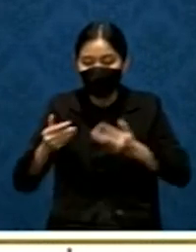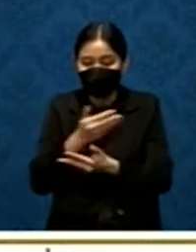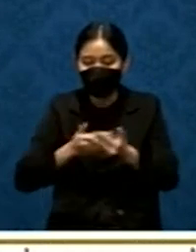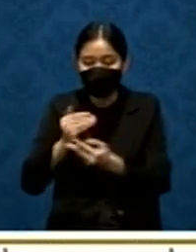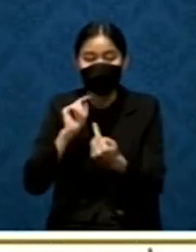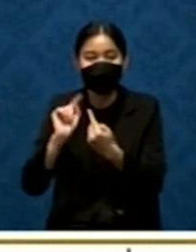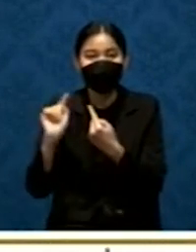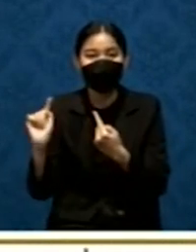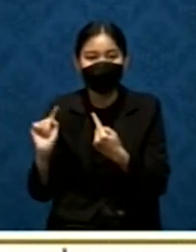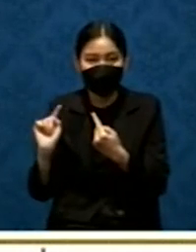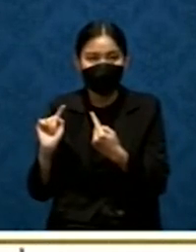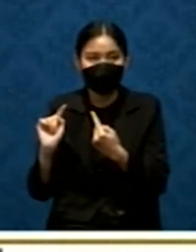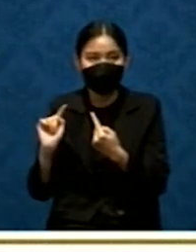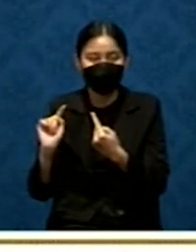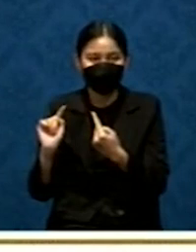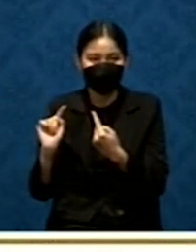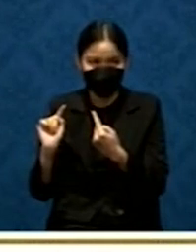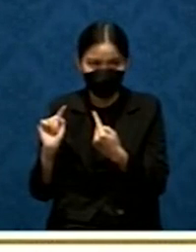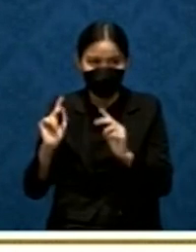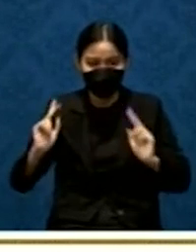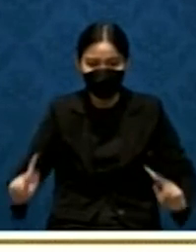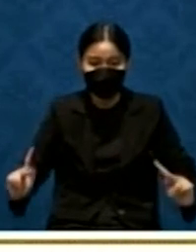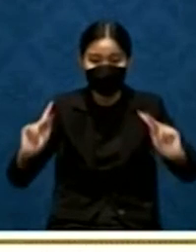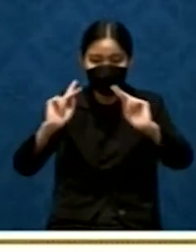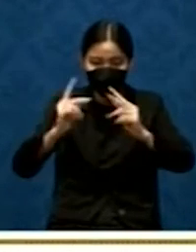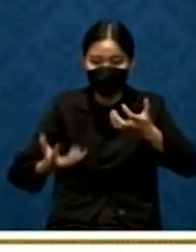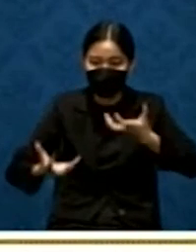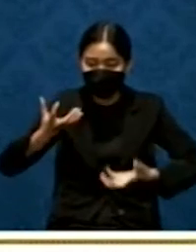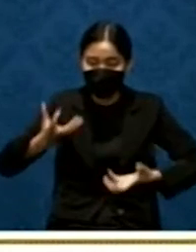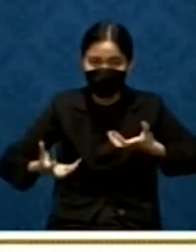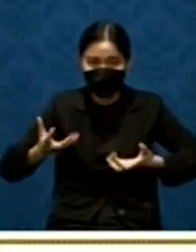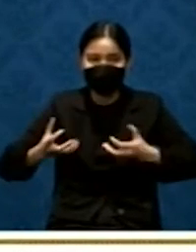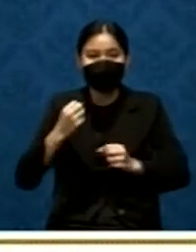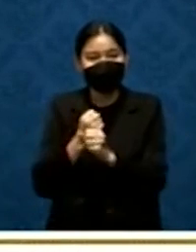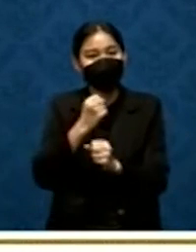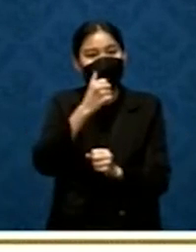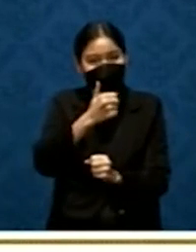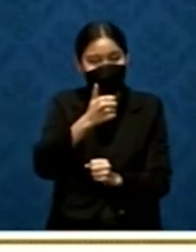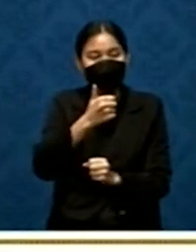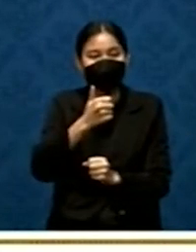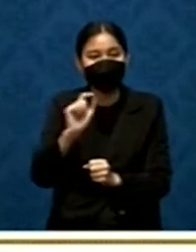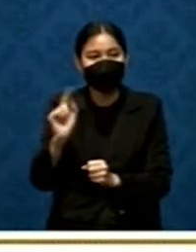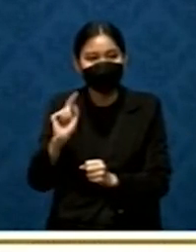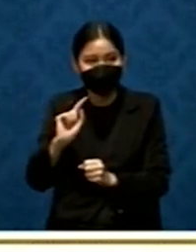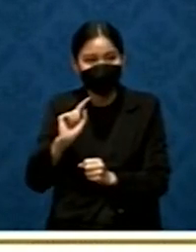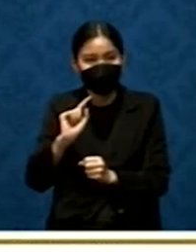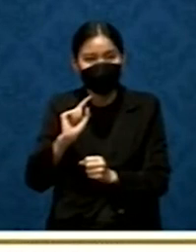ของประเด็นที่กระทรวงสามารถรับจะมาทำได้ในเรื่องของการปฏิ